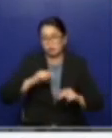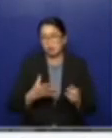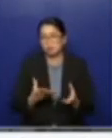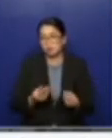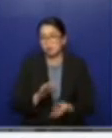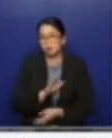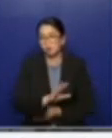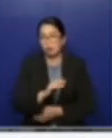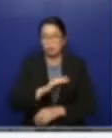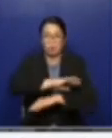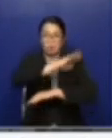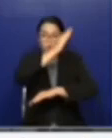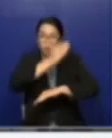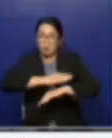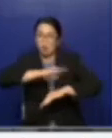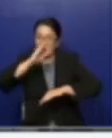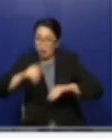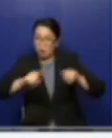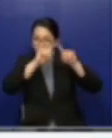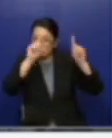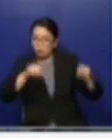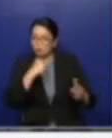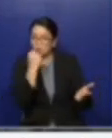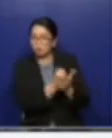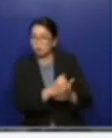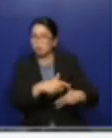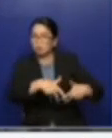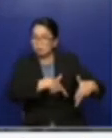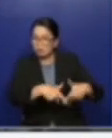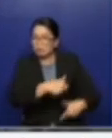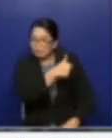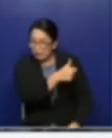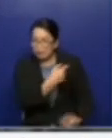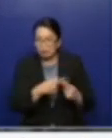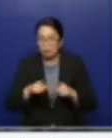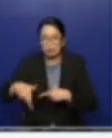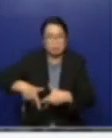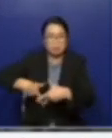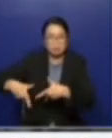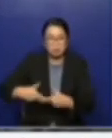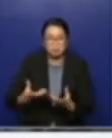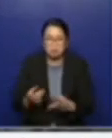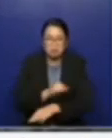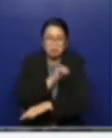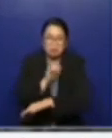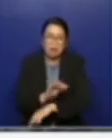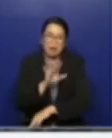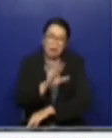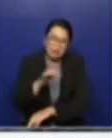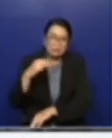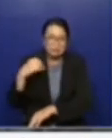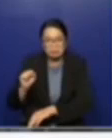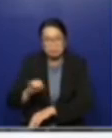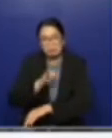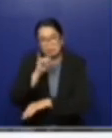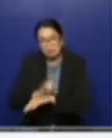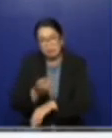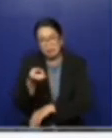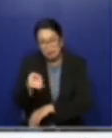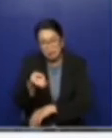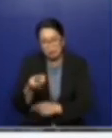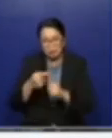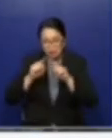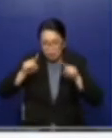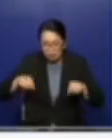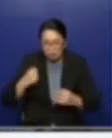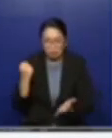ล่าวบนยอดเขาก็ออกโฉนดได้แต่พี่น้องเกษตรกรตาดำมีที่คนละ5ไร่10ไร่ไม่สามารถจะออกเ